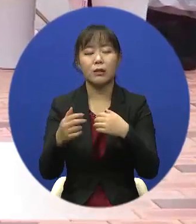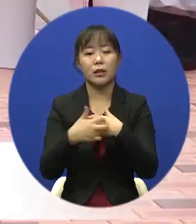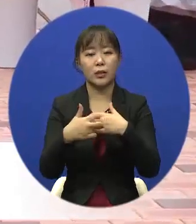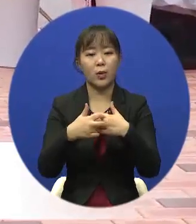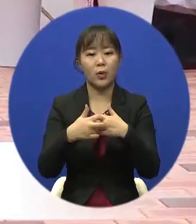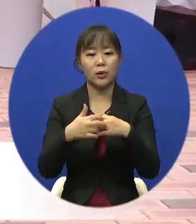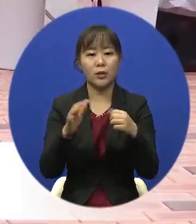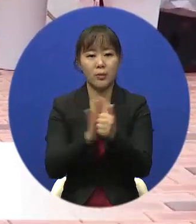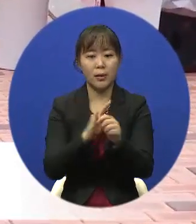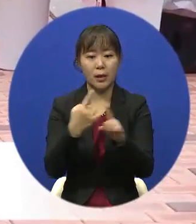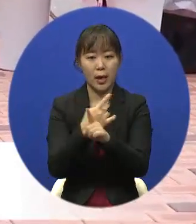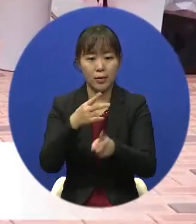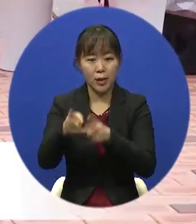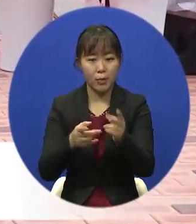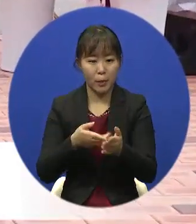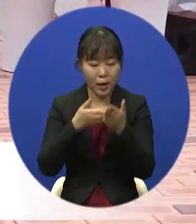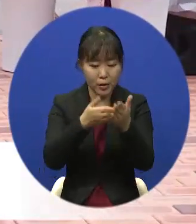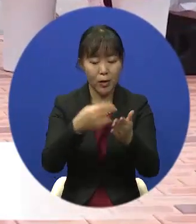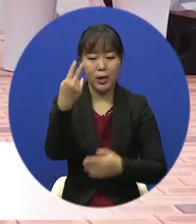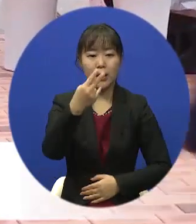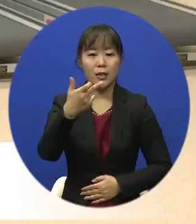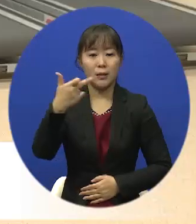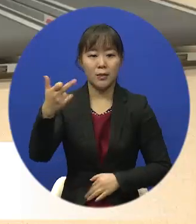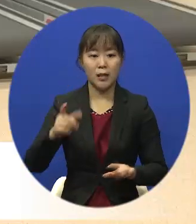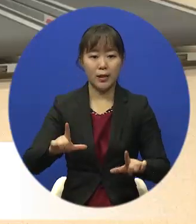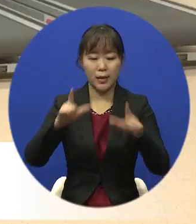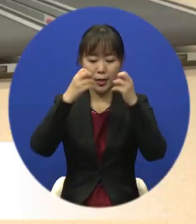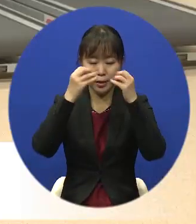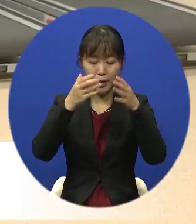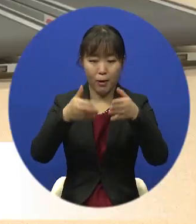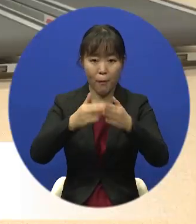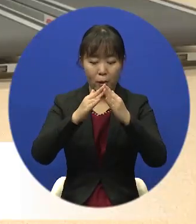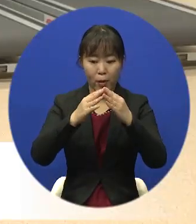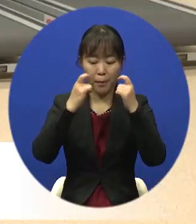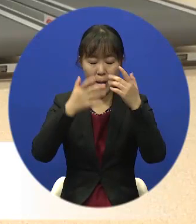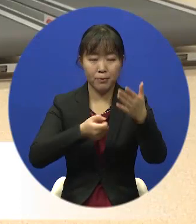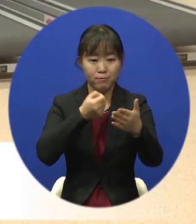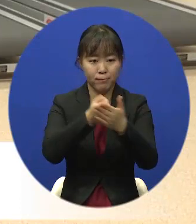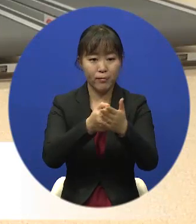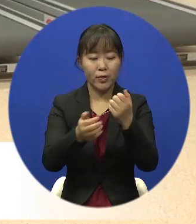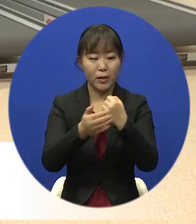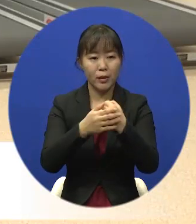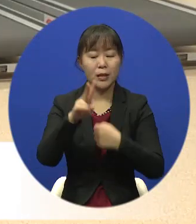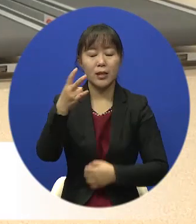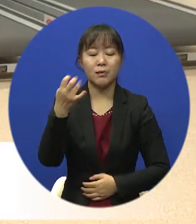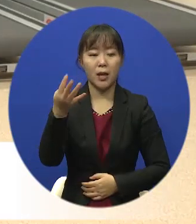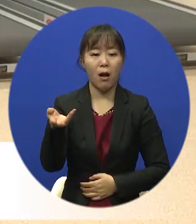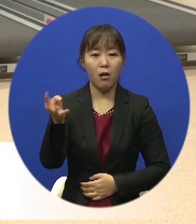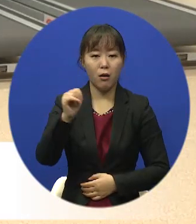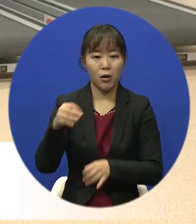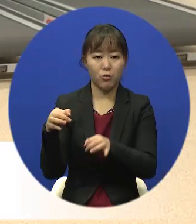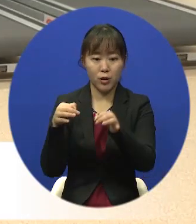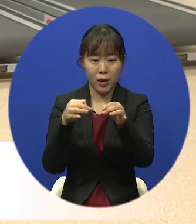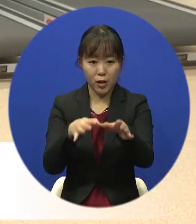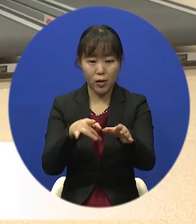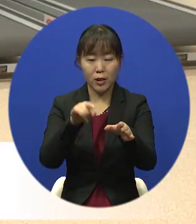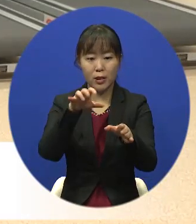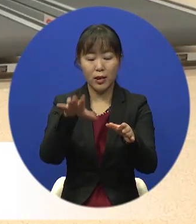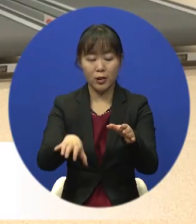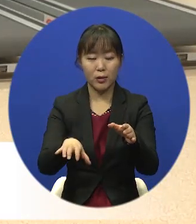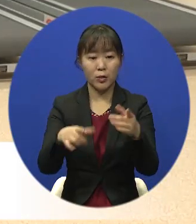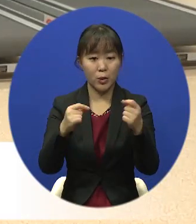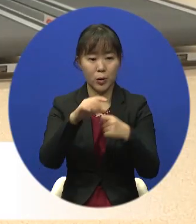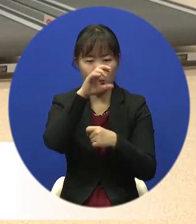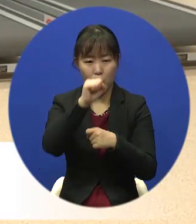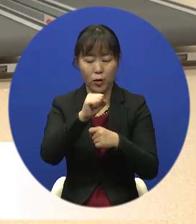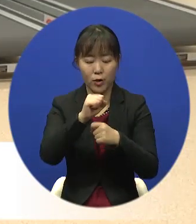해서 2017년에 이렇게 신축이 확정이 돼서 약 24억 정도 투자돼서 이